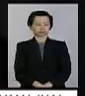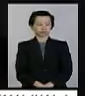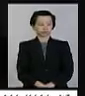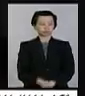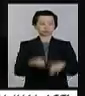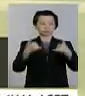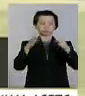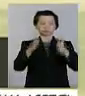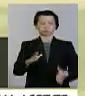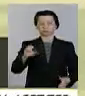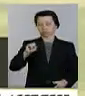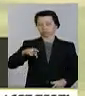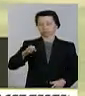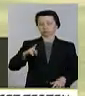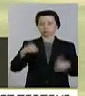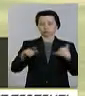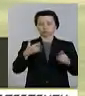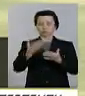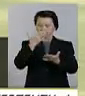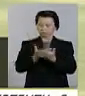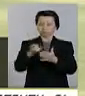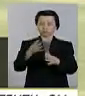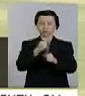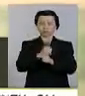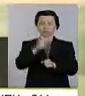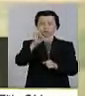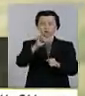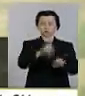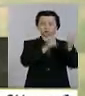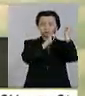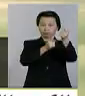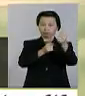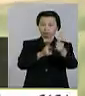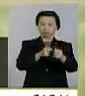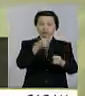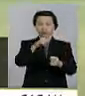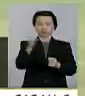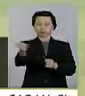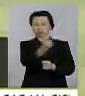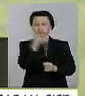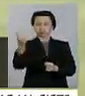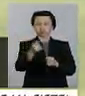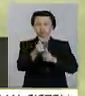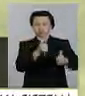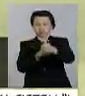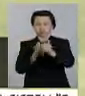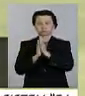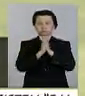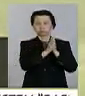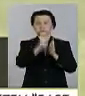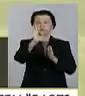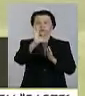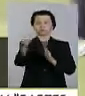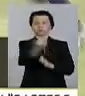Anak buah Sampat Pereira beraksi cemerlang memperoleh 8 wiket dan menyengkat larian pasukan Myanmar dengan hanya 9